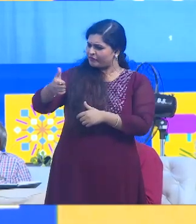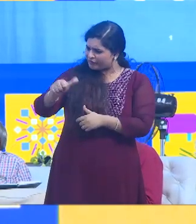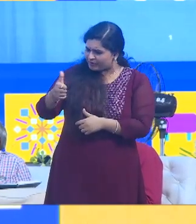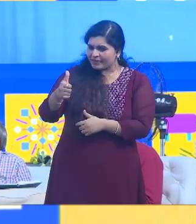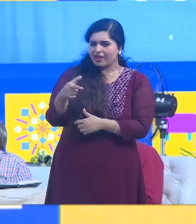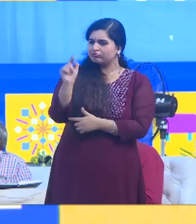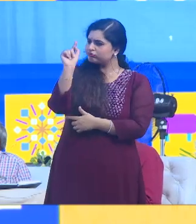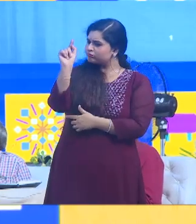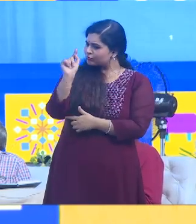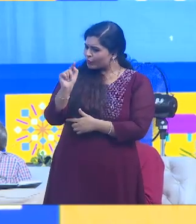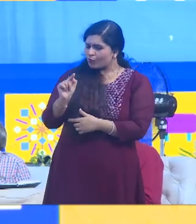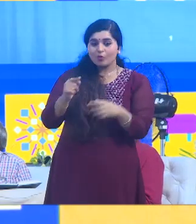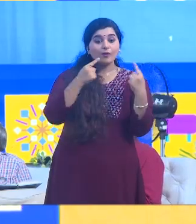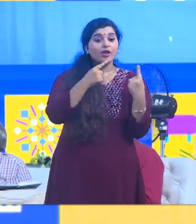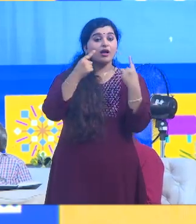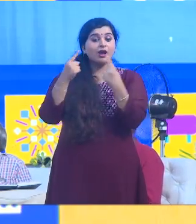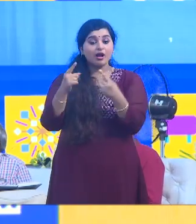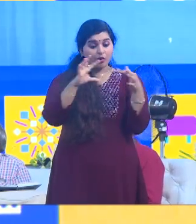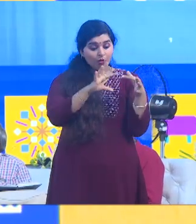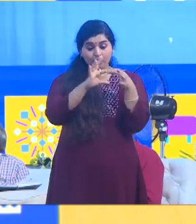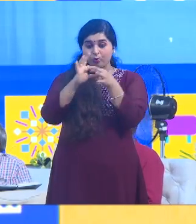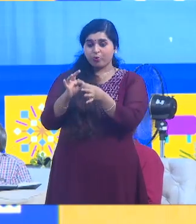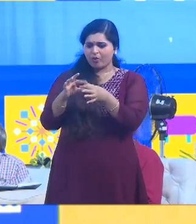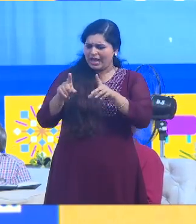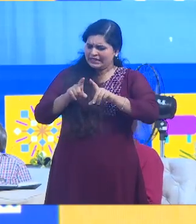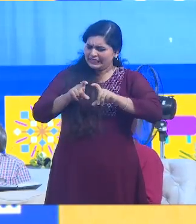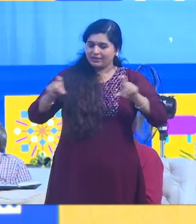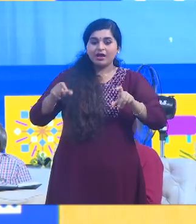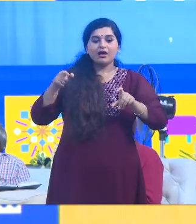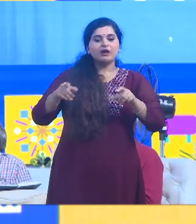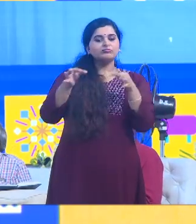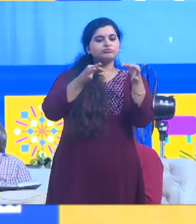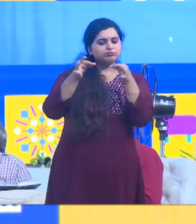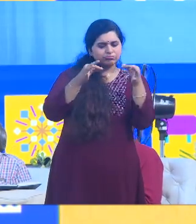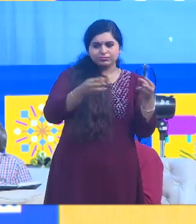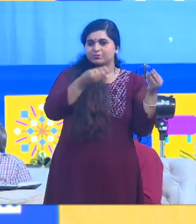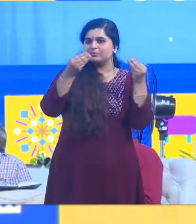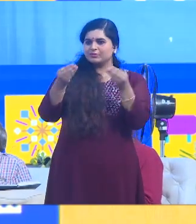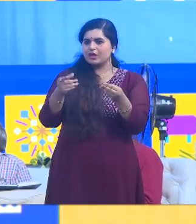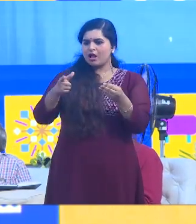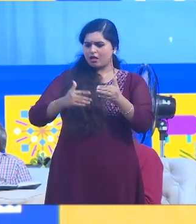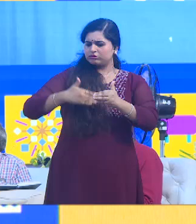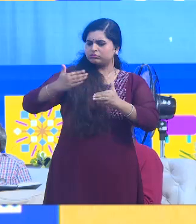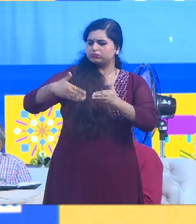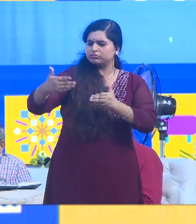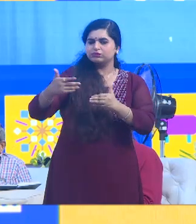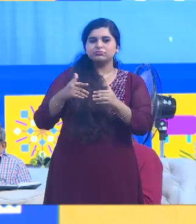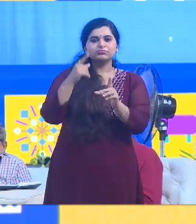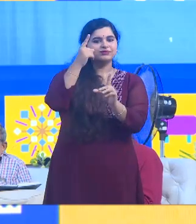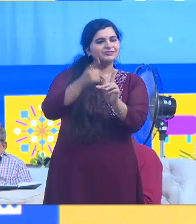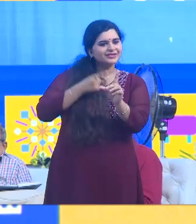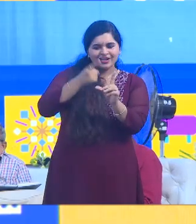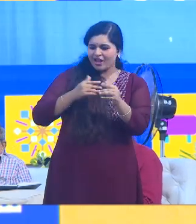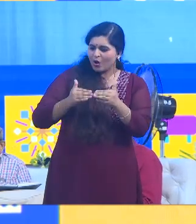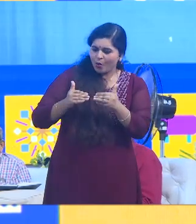അവതരിപ്പിക്കാനും അതിൻ്റെ അടിസ്ഥാനത്തിൽ കൃത്യമായിട്ടുള്ള പരിപ്രേക്ഷ്യങ്ങൾ രൂപീകരിച്ചുകൊണ്ട് മുന്നോട്ടുള്ള പ്രയാണം